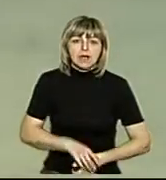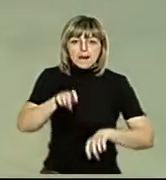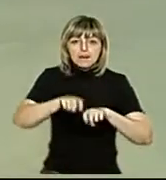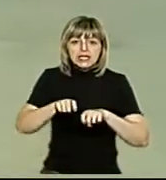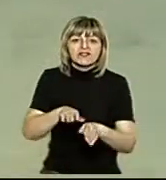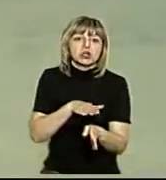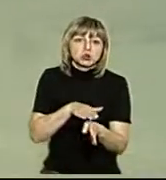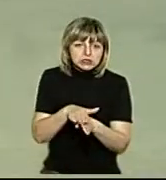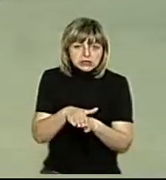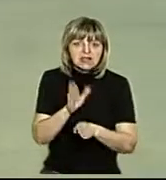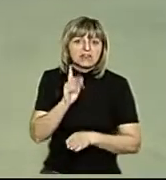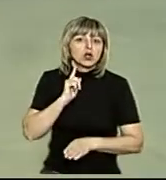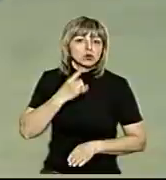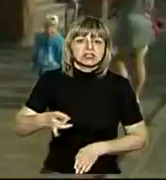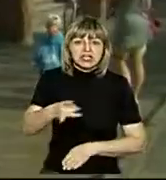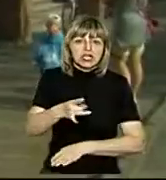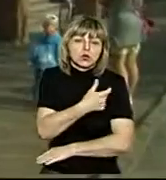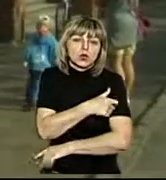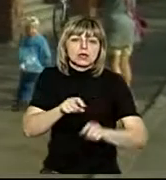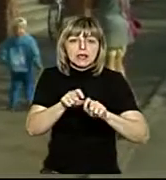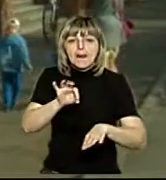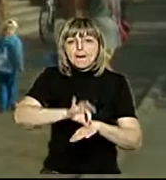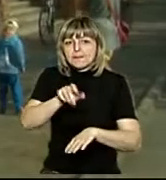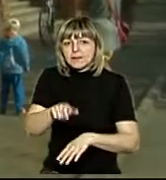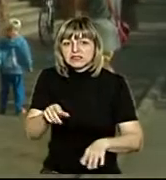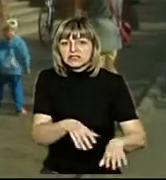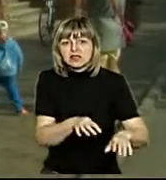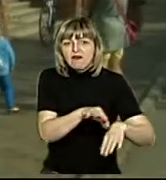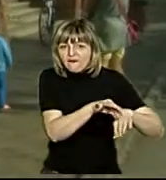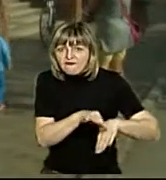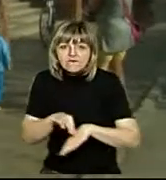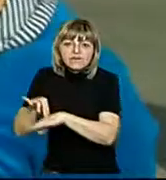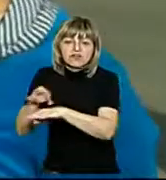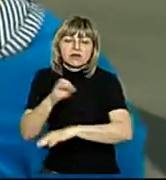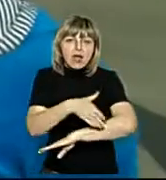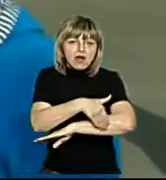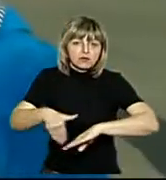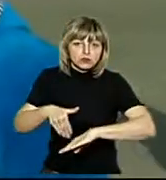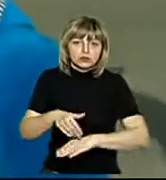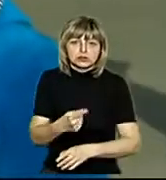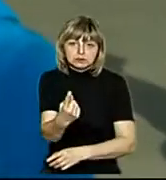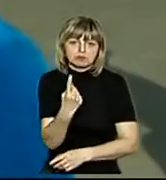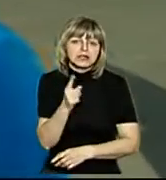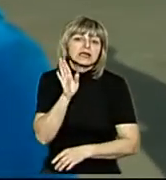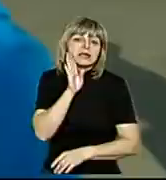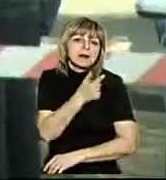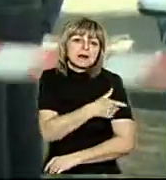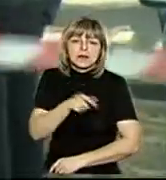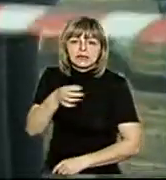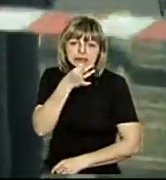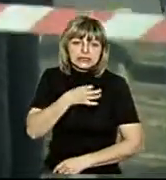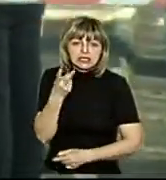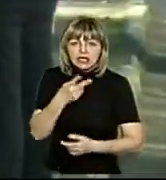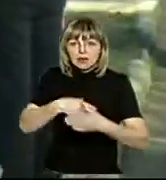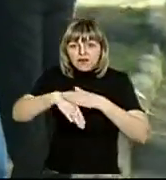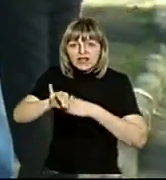Перевірку здійснили в Луцькій районній лікарні. Пацієнтів вивели на вулицю. Зайшла медсестра і сказала, щоб нам вийти, бо